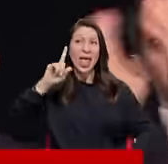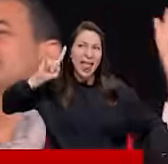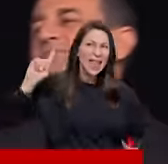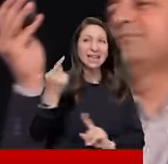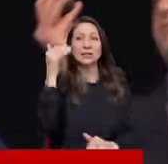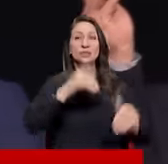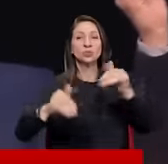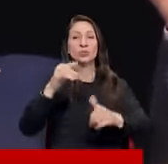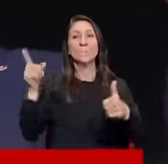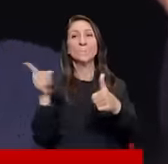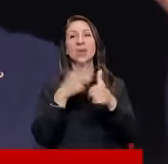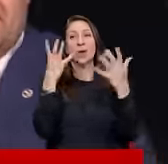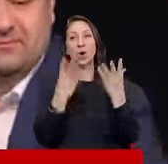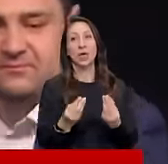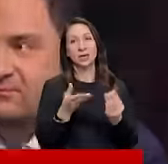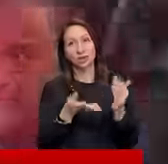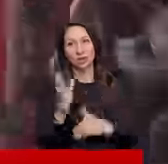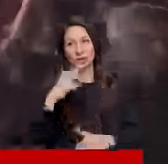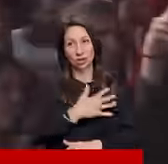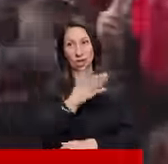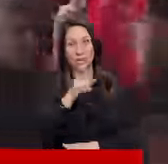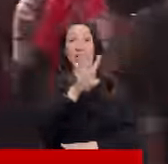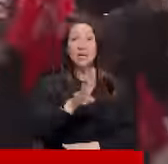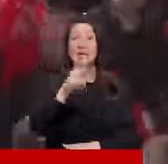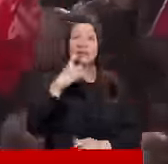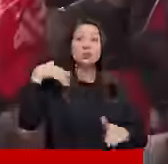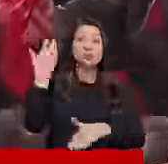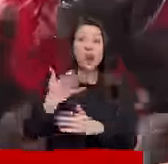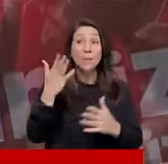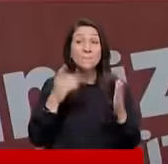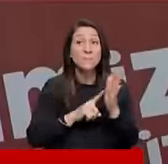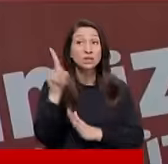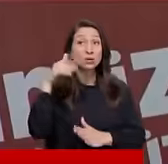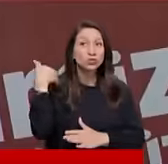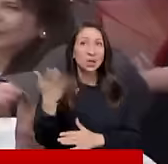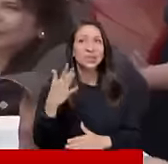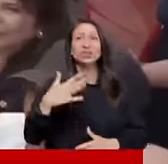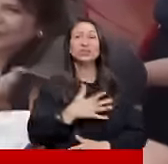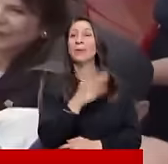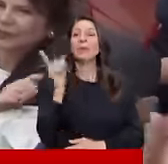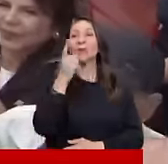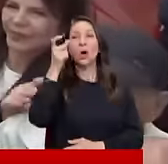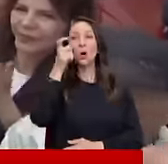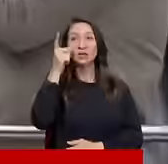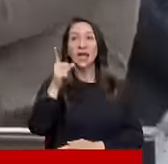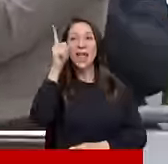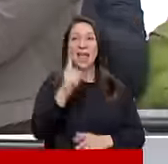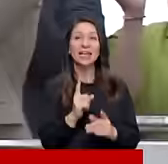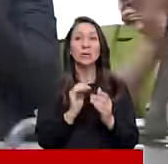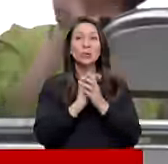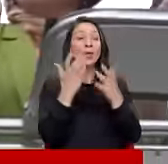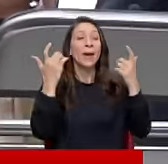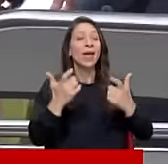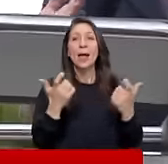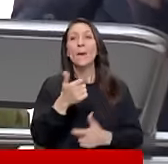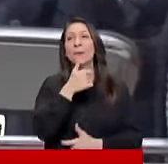kez seçimlerden birinci parti olarak çıktı CHP. 47 yılın ardından gelen başarı sonrası CHP lideri Özgür Özel'in de ilk kutlama